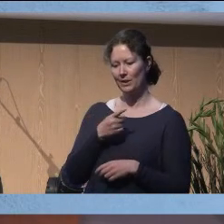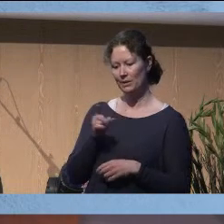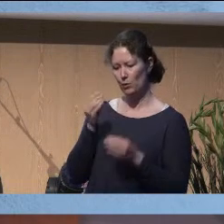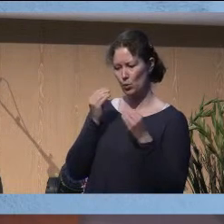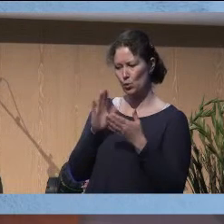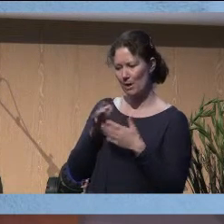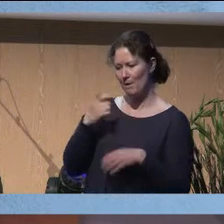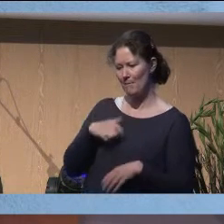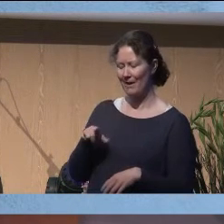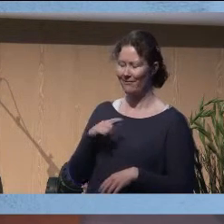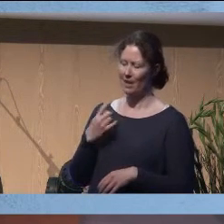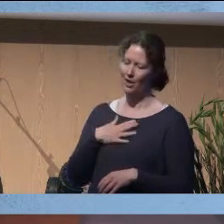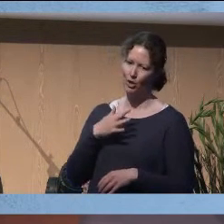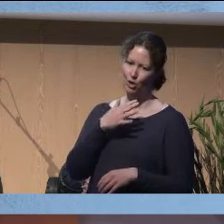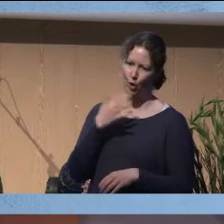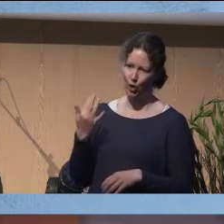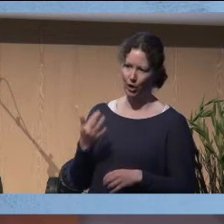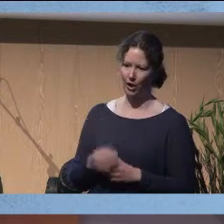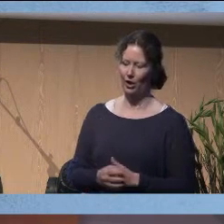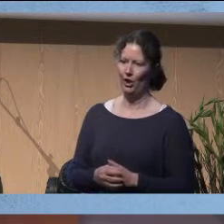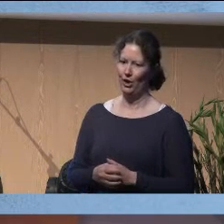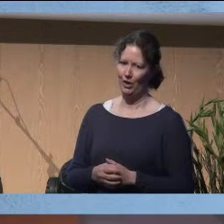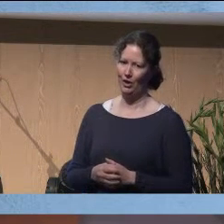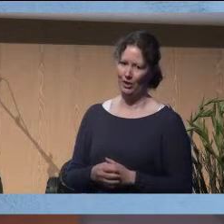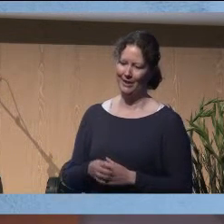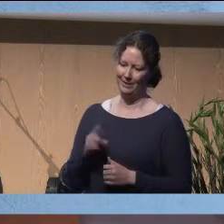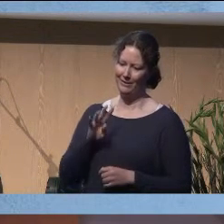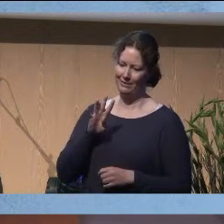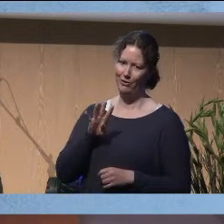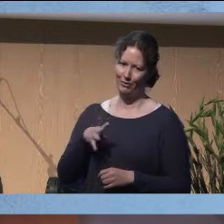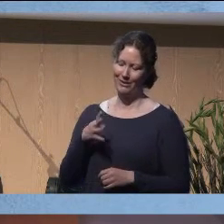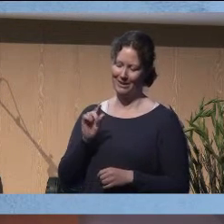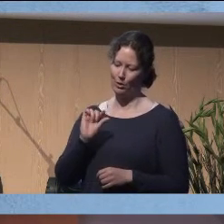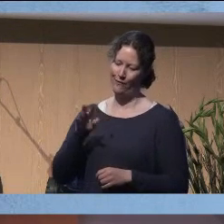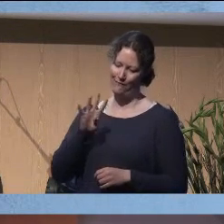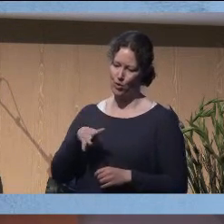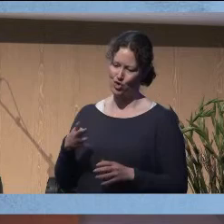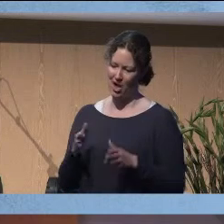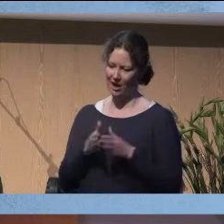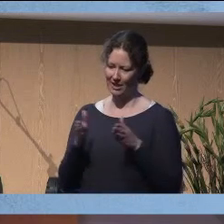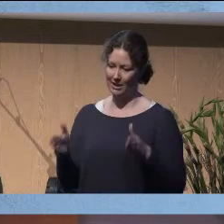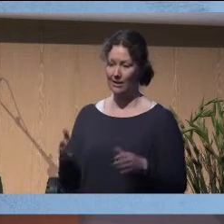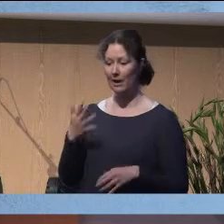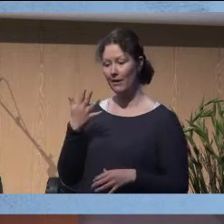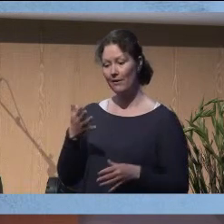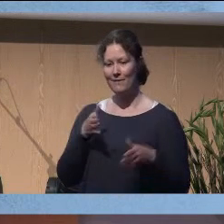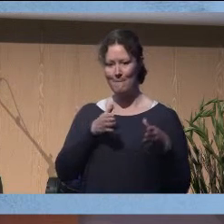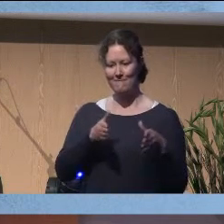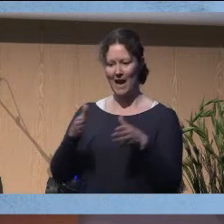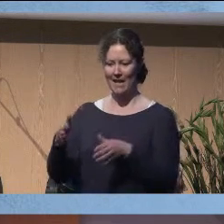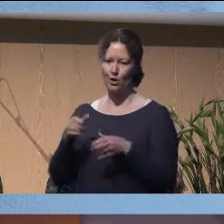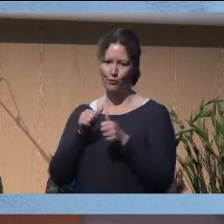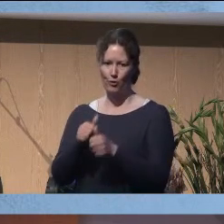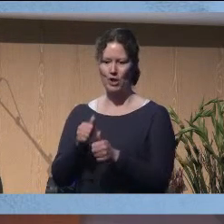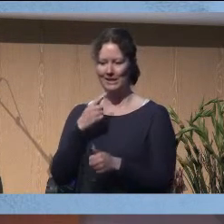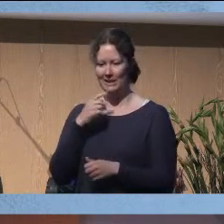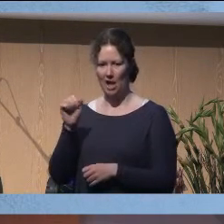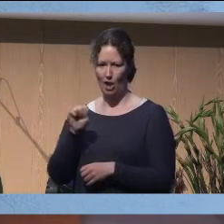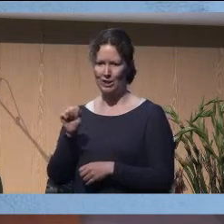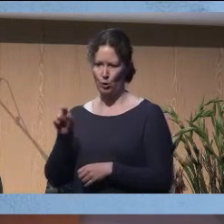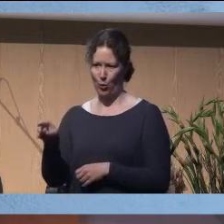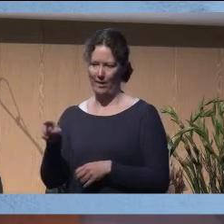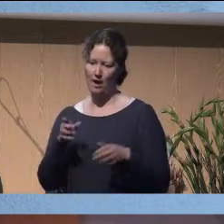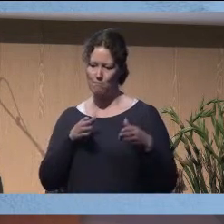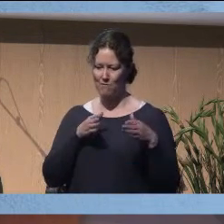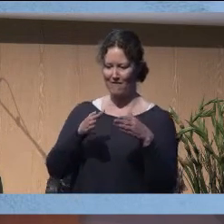hadde det utrolig gøy I litt over 14 dager. Det fem veier å følge, sier de I Arizona, på denne veien til